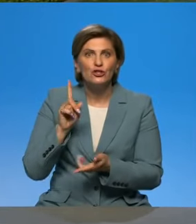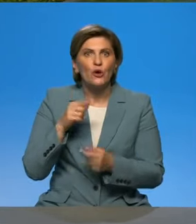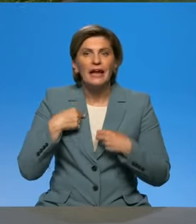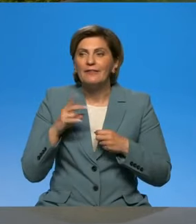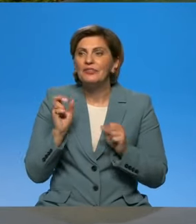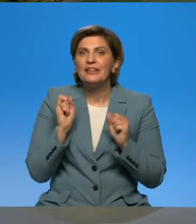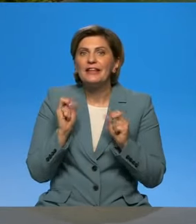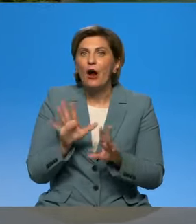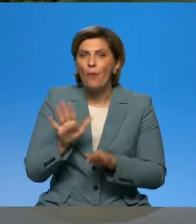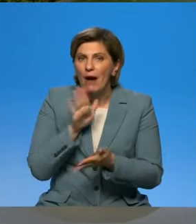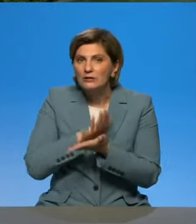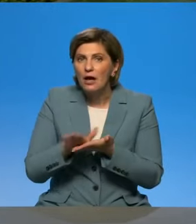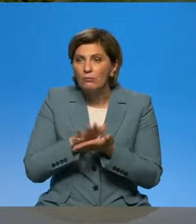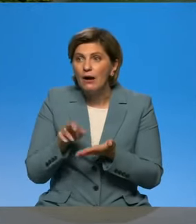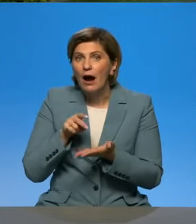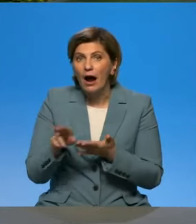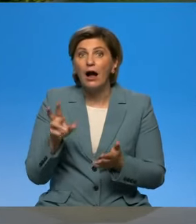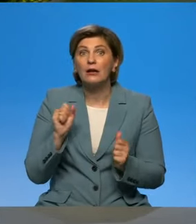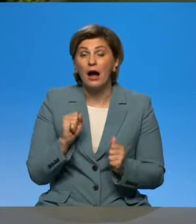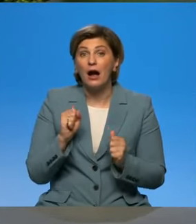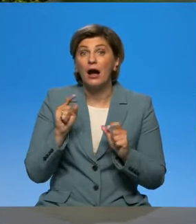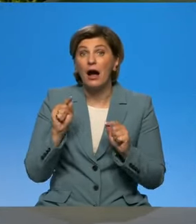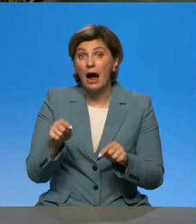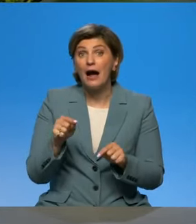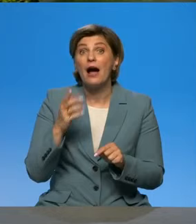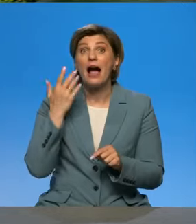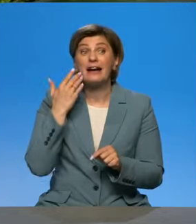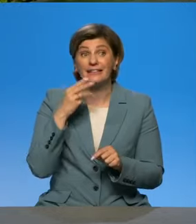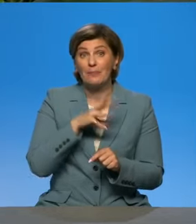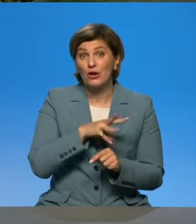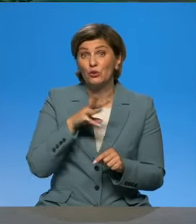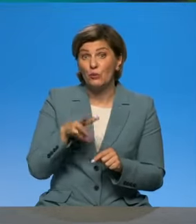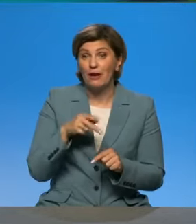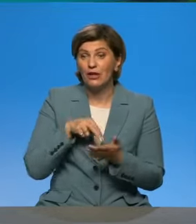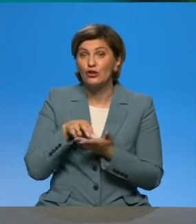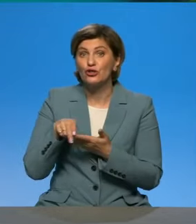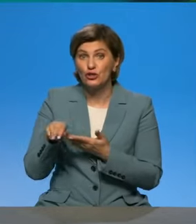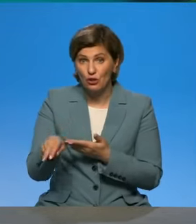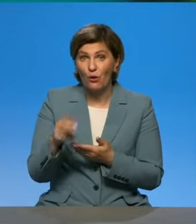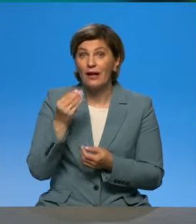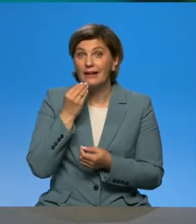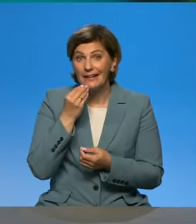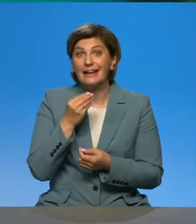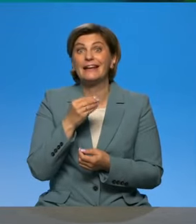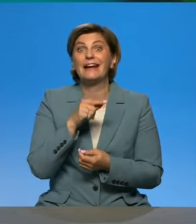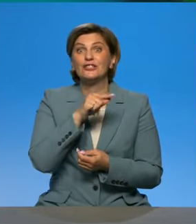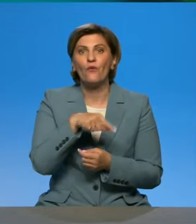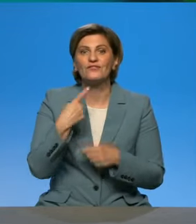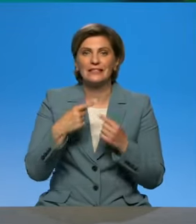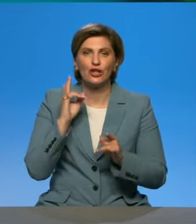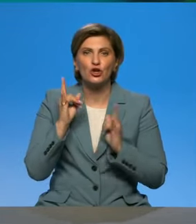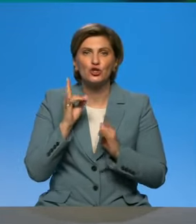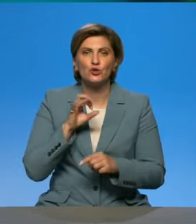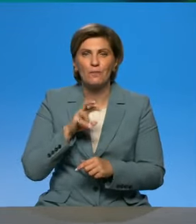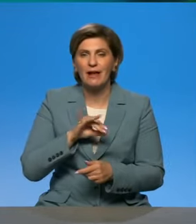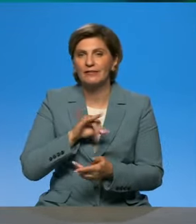да, подкрадываюсь. А он говорит, вы знаете, Мику Хамаклай всегда, когда шел в деревню, когда хотел есть, он всегда шумел и шел к нам.